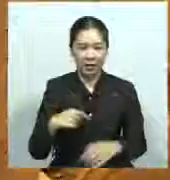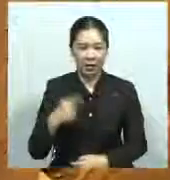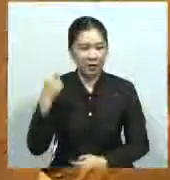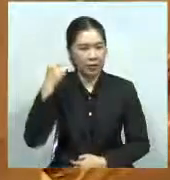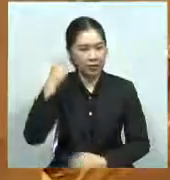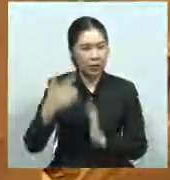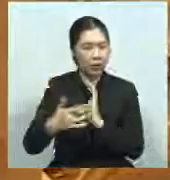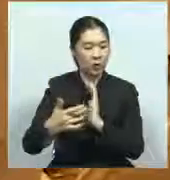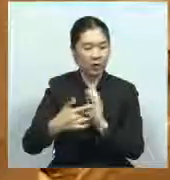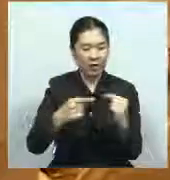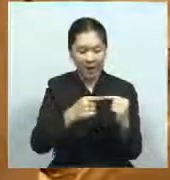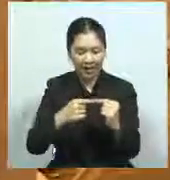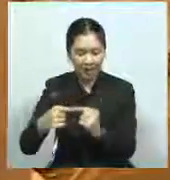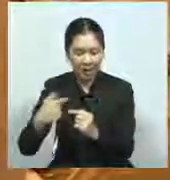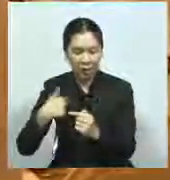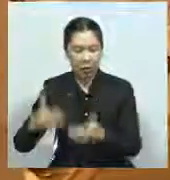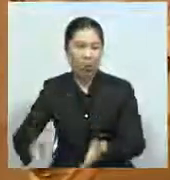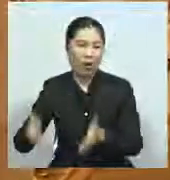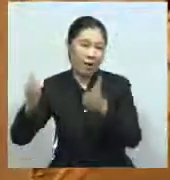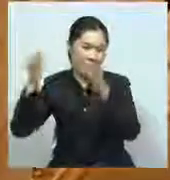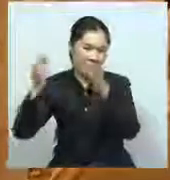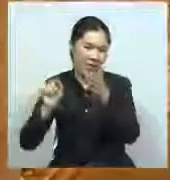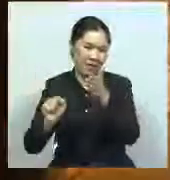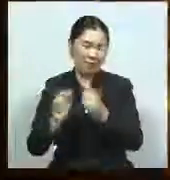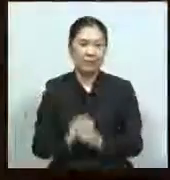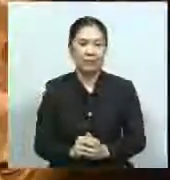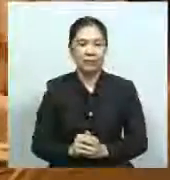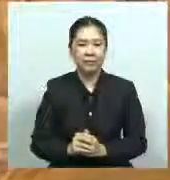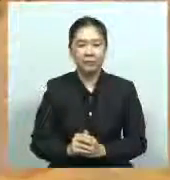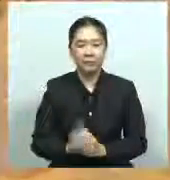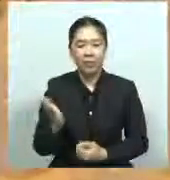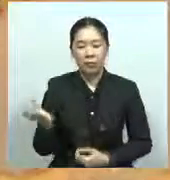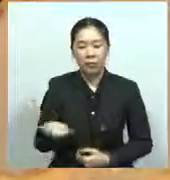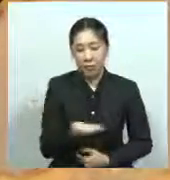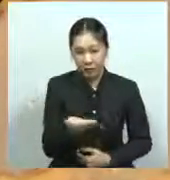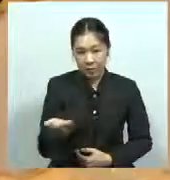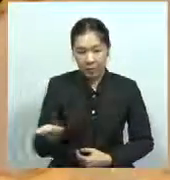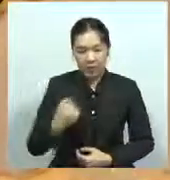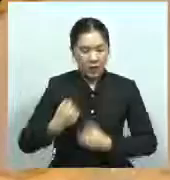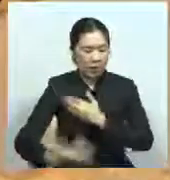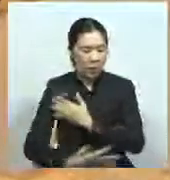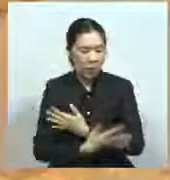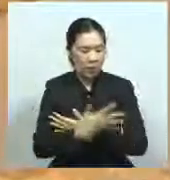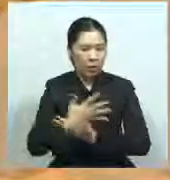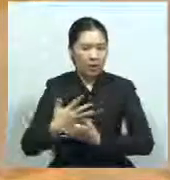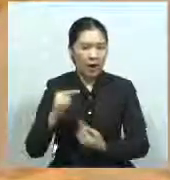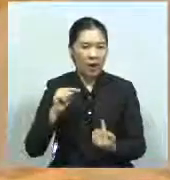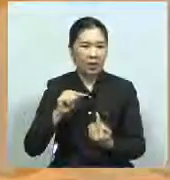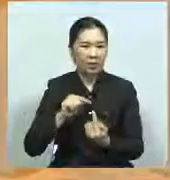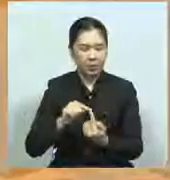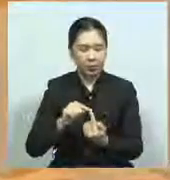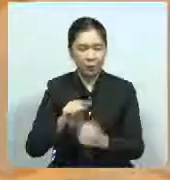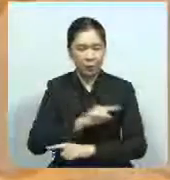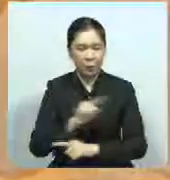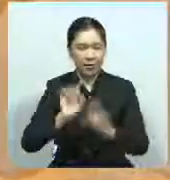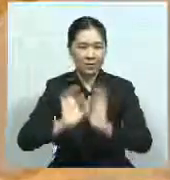อยู่ที่อาคารแห่งนี้นะคะเพื่อที่จะให้แขกของรัฐบาลทุกคนได้มีโอกาสได้สัมผัสบรรยากาศ